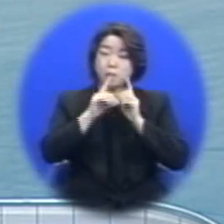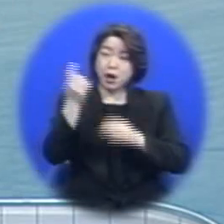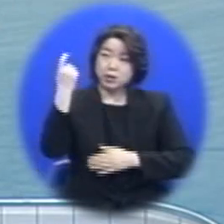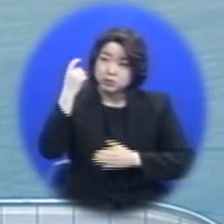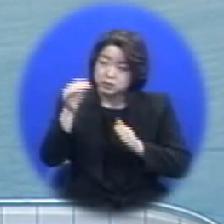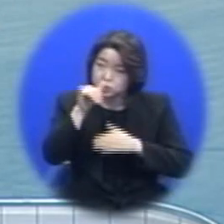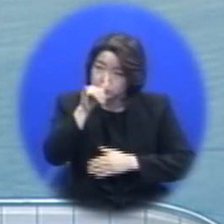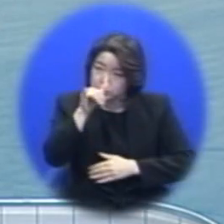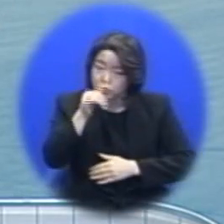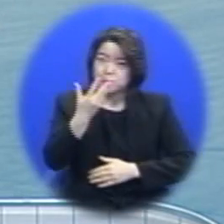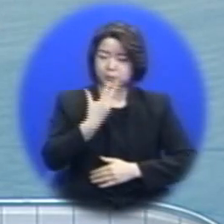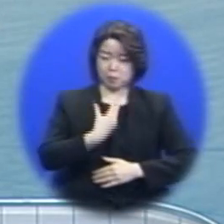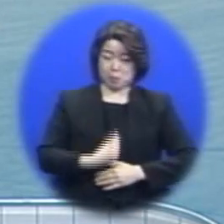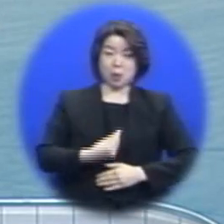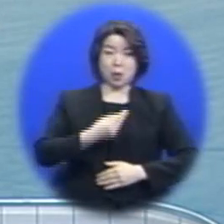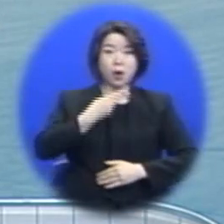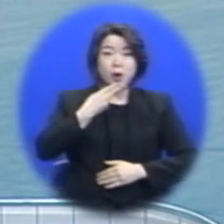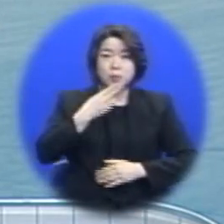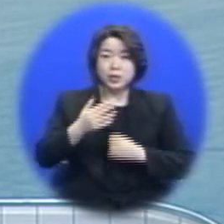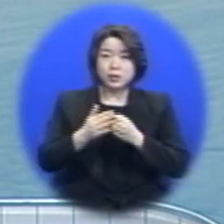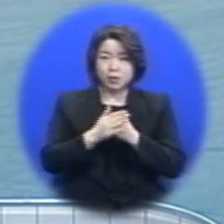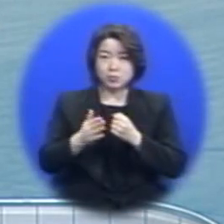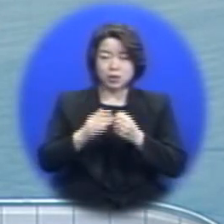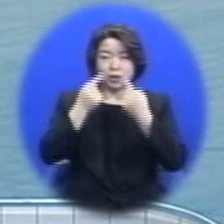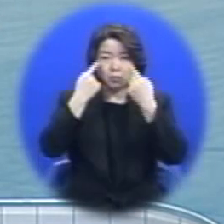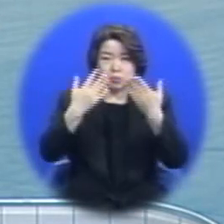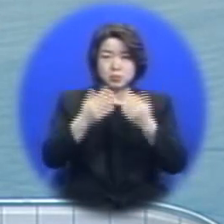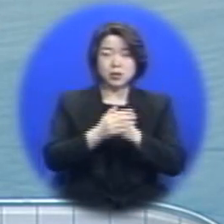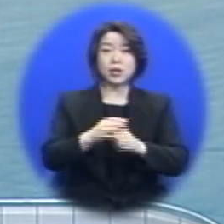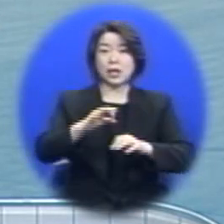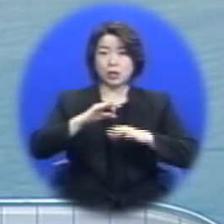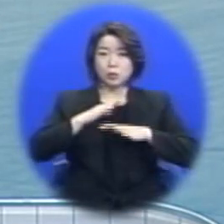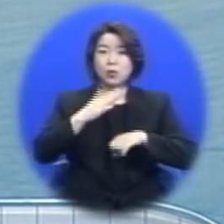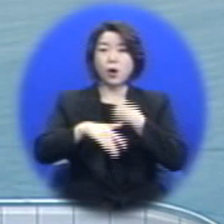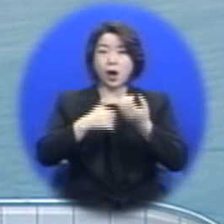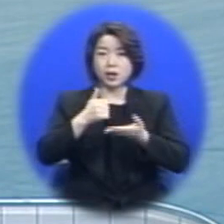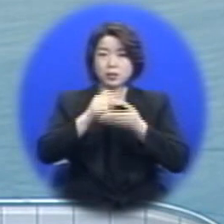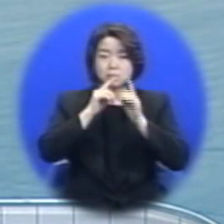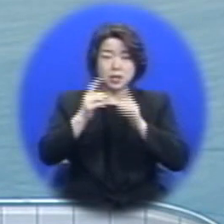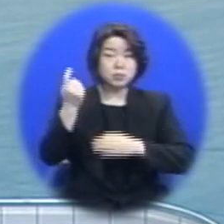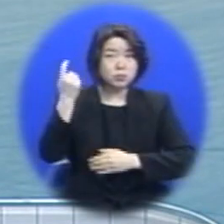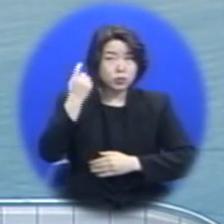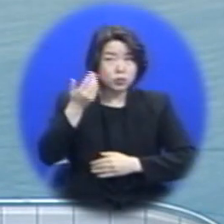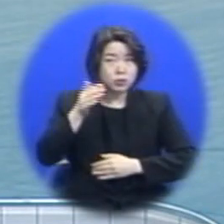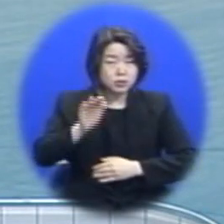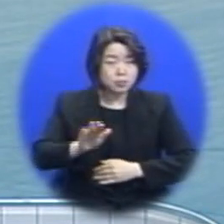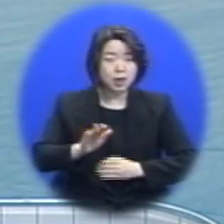들었지만 말씀을 먹지 않으니까 분명히 놀라운 하나님의 말씀을 듣고도